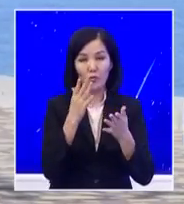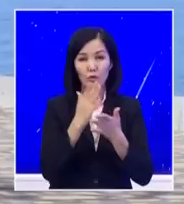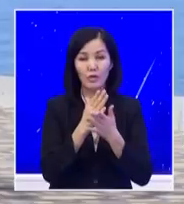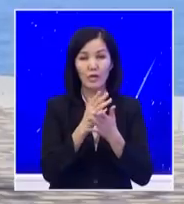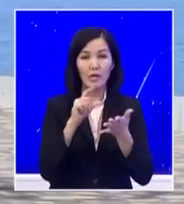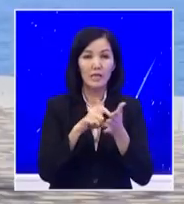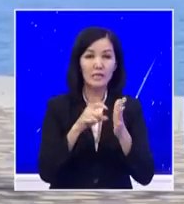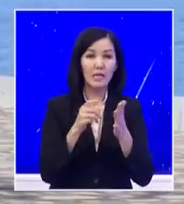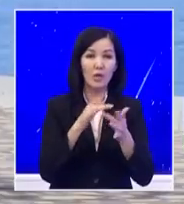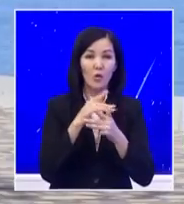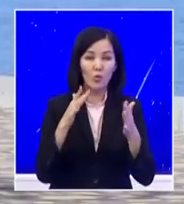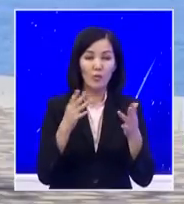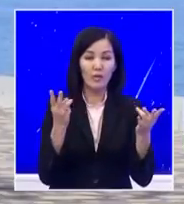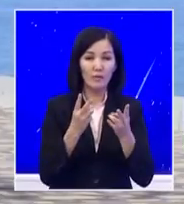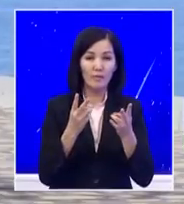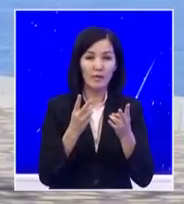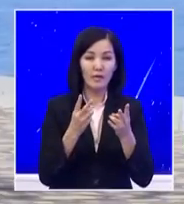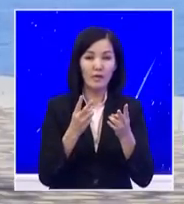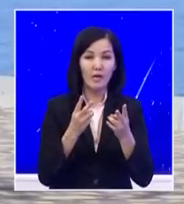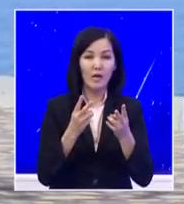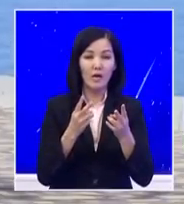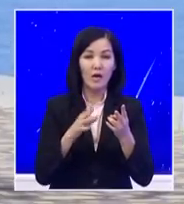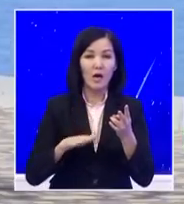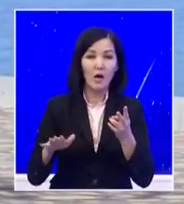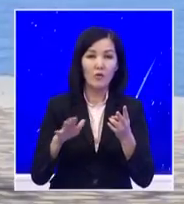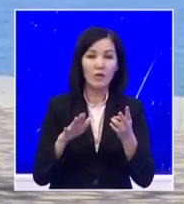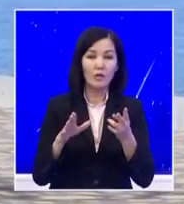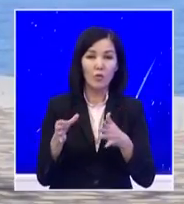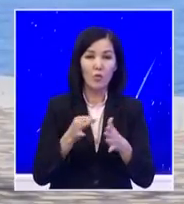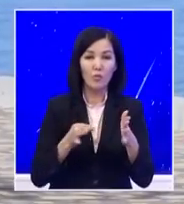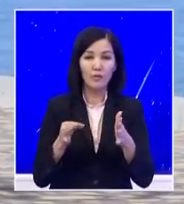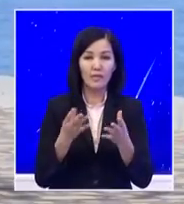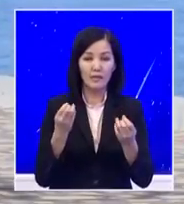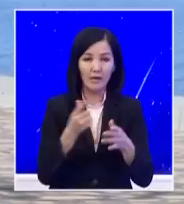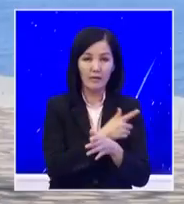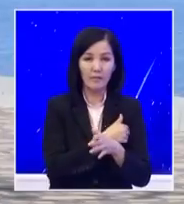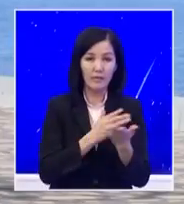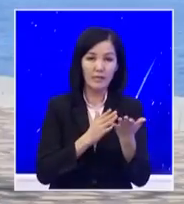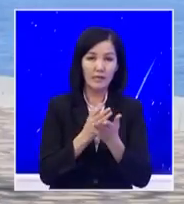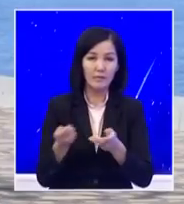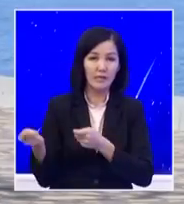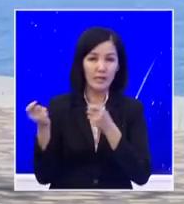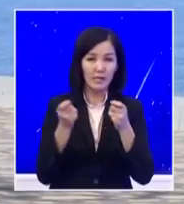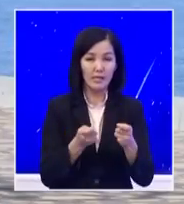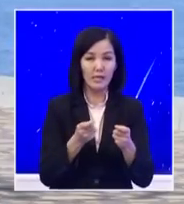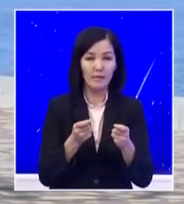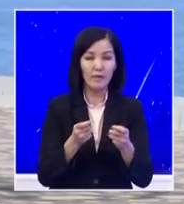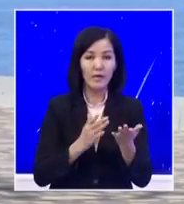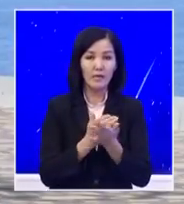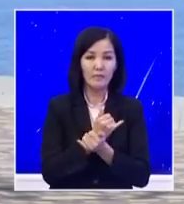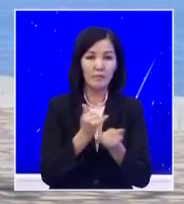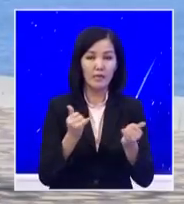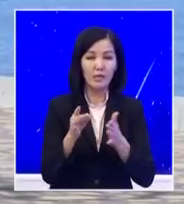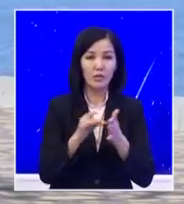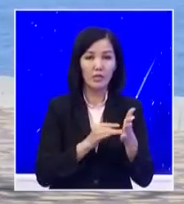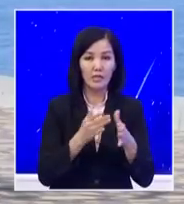көбейттік, медициналық қызметкерлерін ауданнан, облыстан тағы да керегін шәкелетін болдық. Жәнегі жедел жәрдем